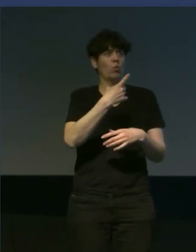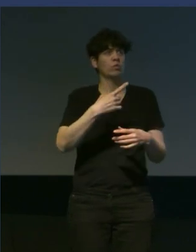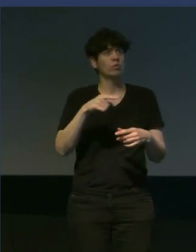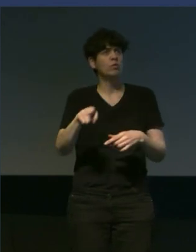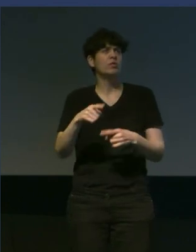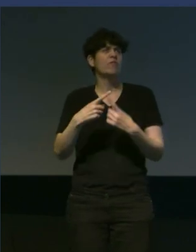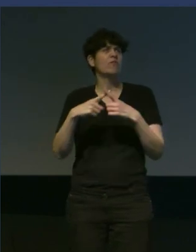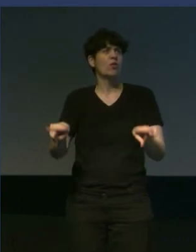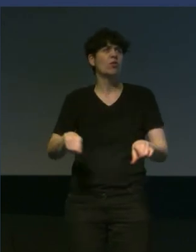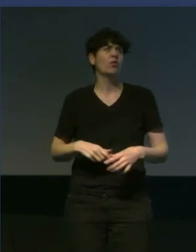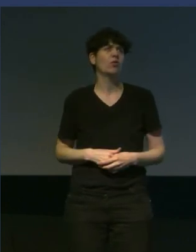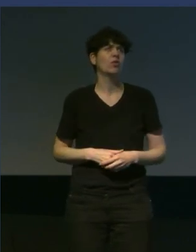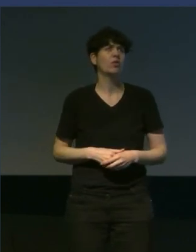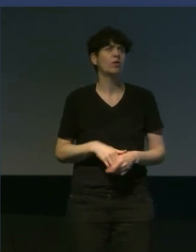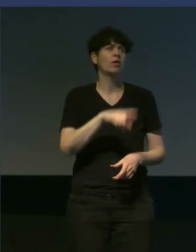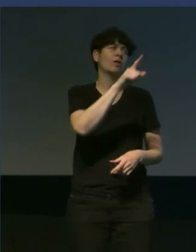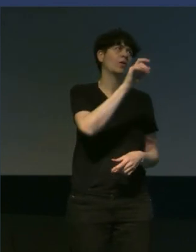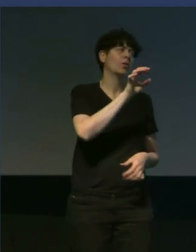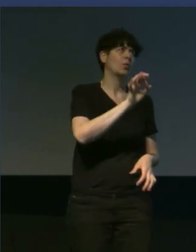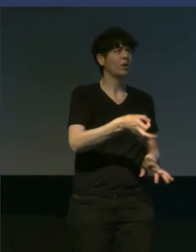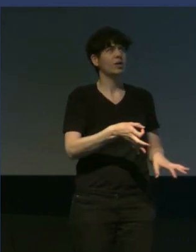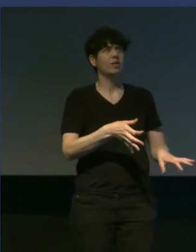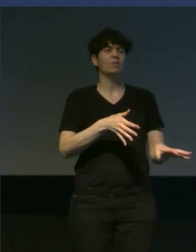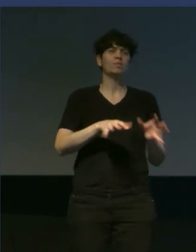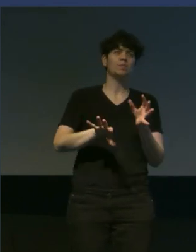Ouais. Oui, enfin,